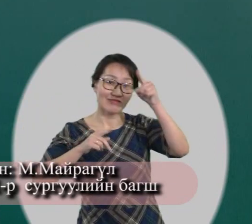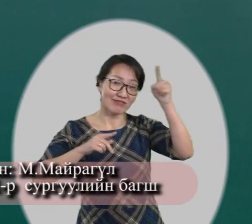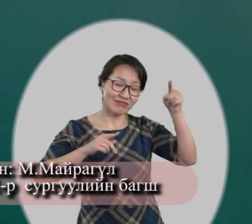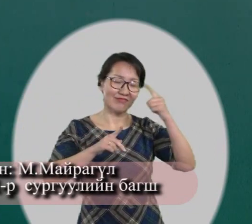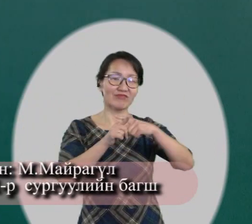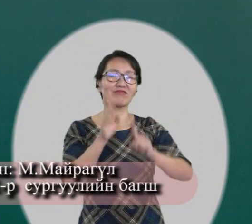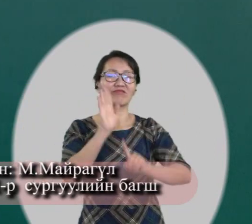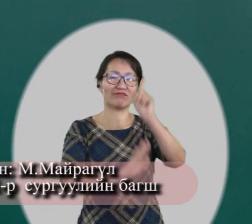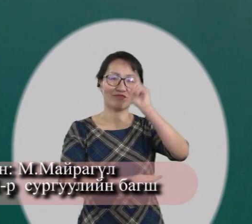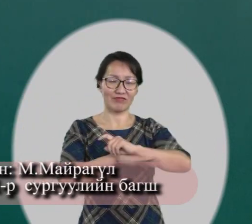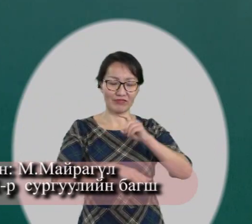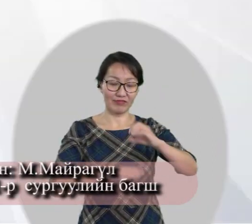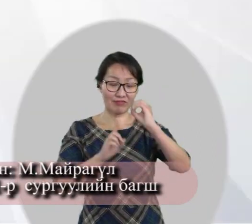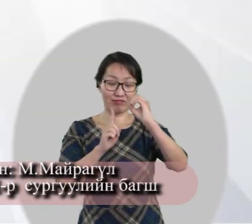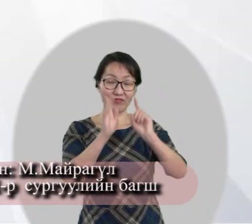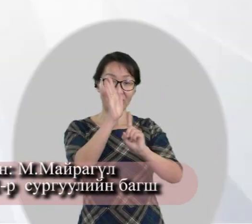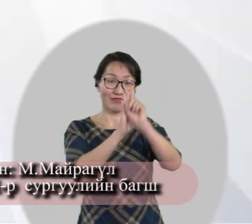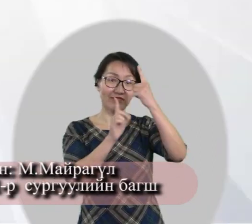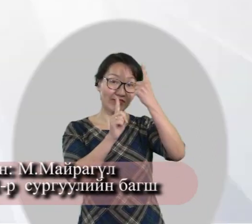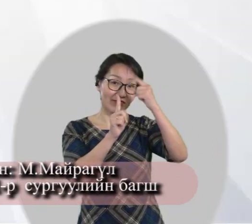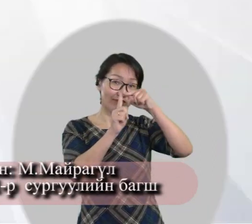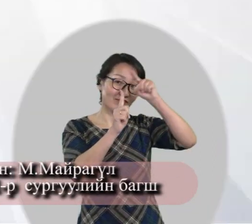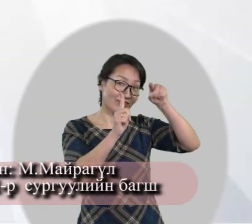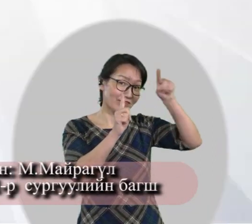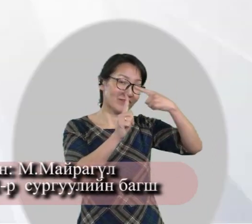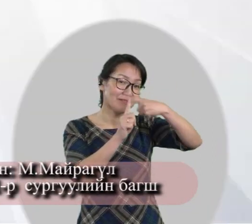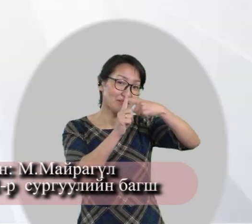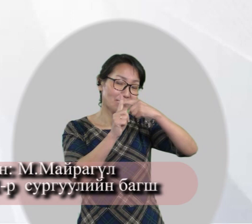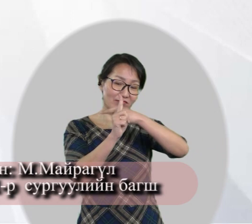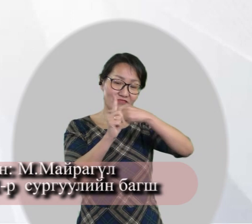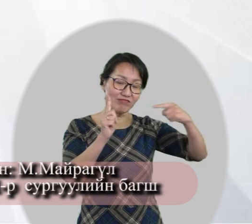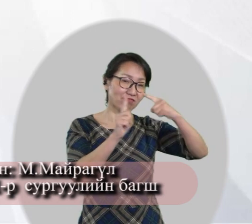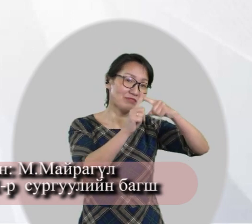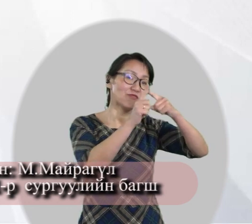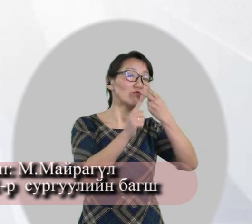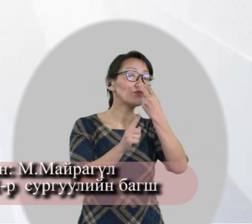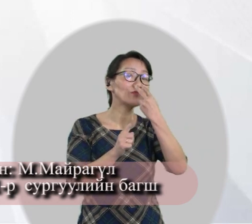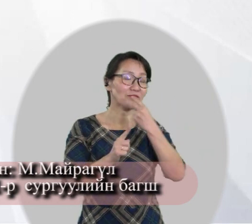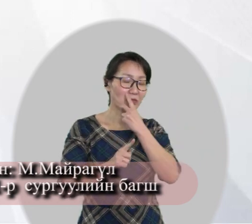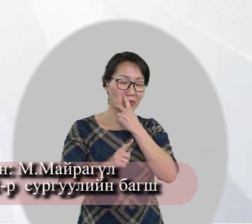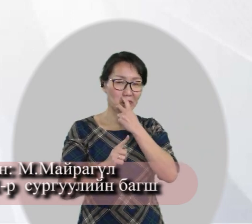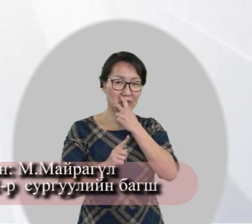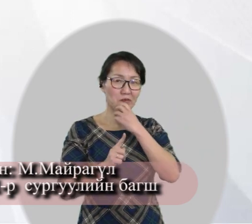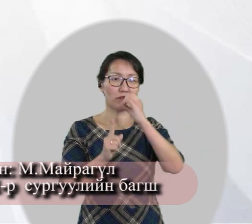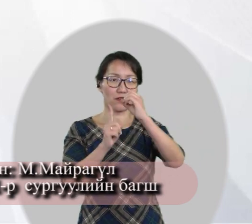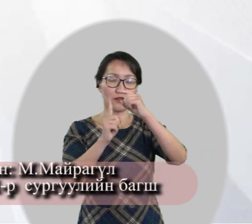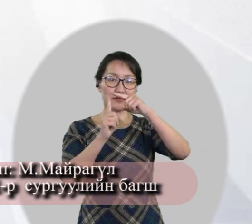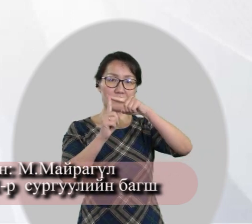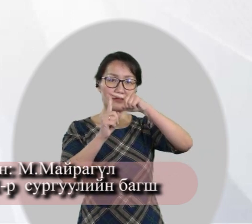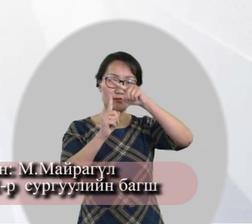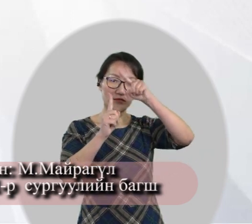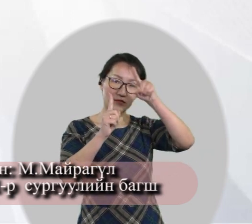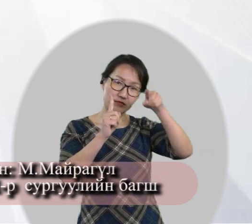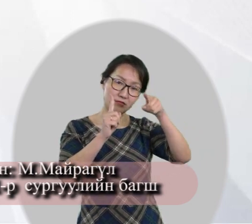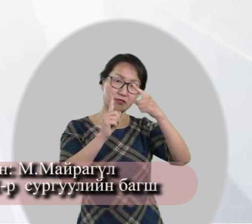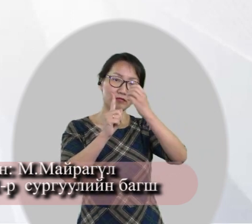Бірлесіп, нөлден бастап, бір-бірлік арттырып, қосып санайық. Сан түзуінде нөлді белгіледік.